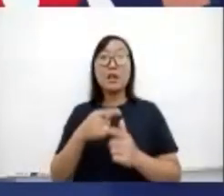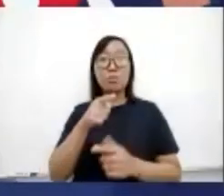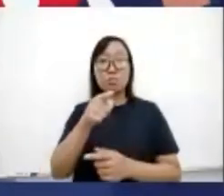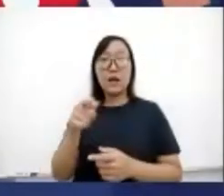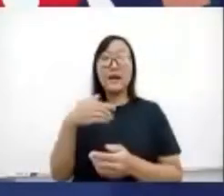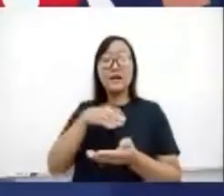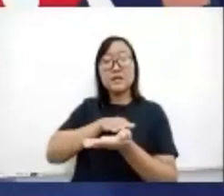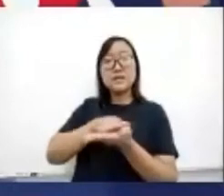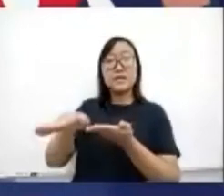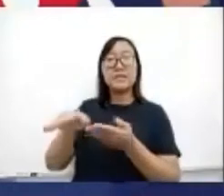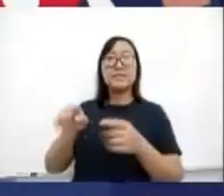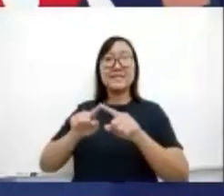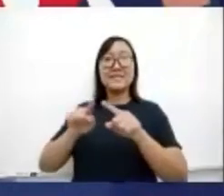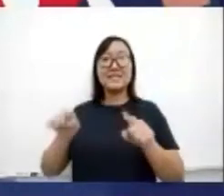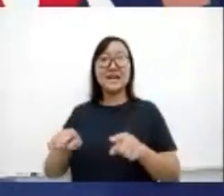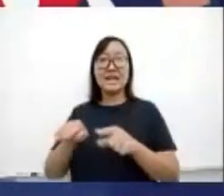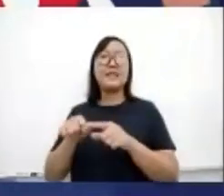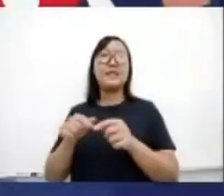kolom chatbox